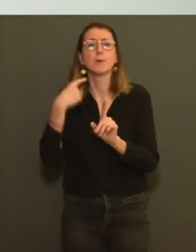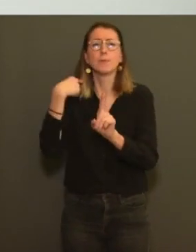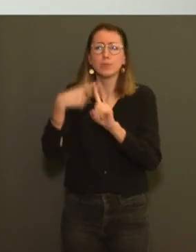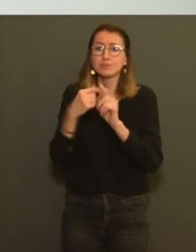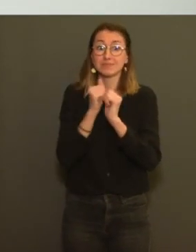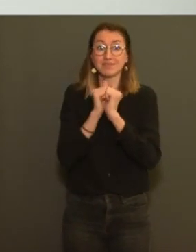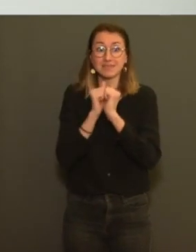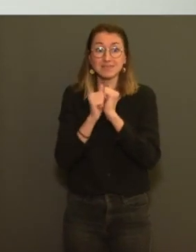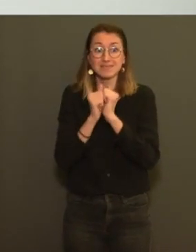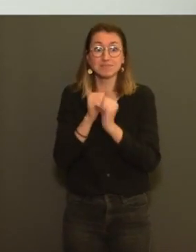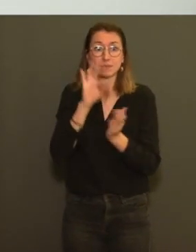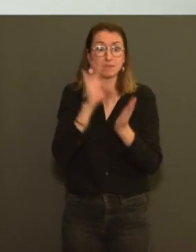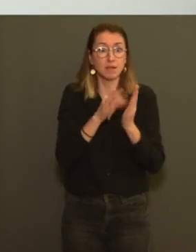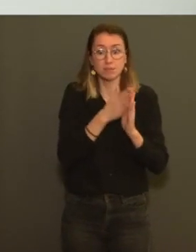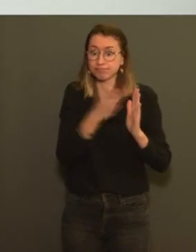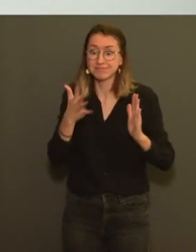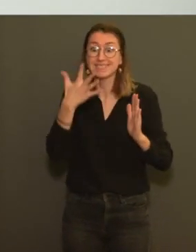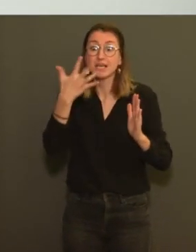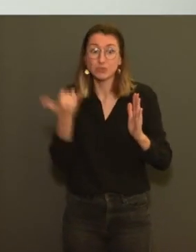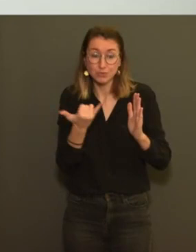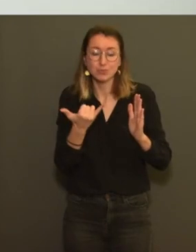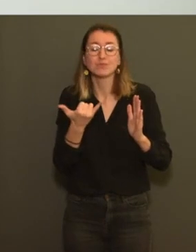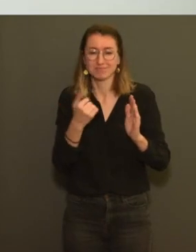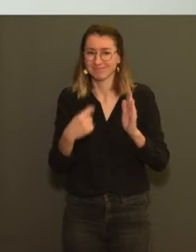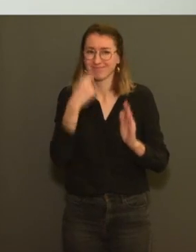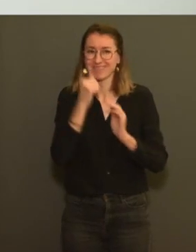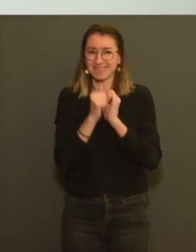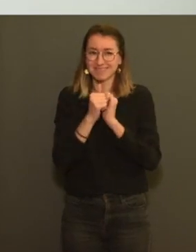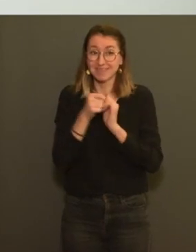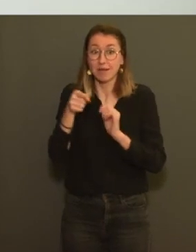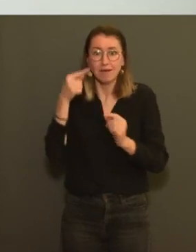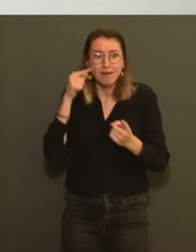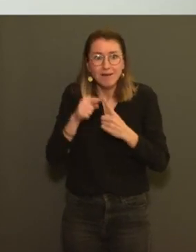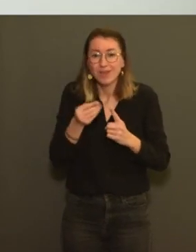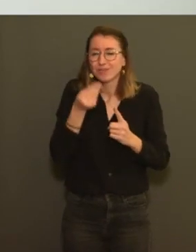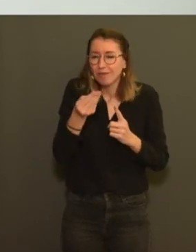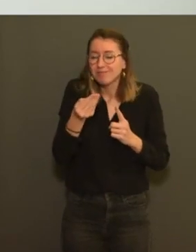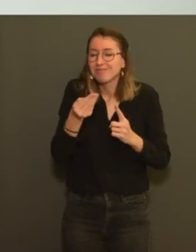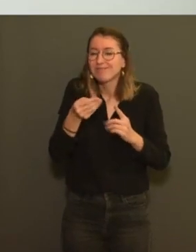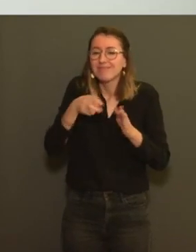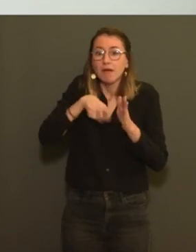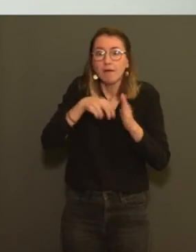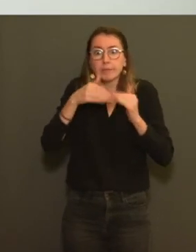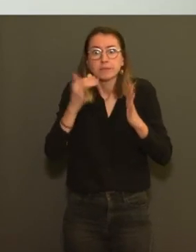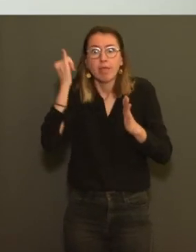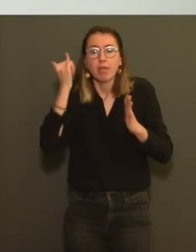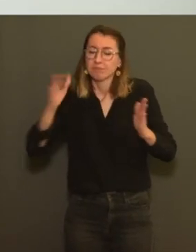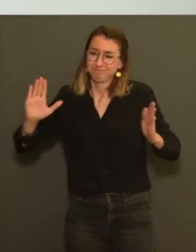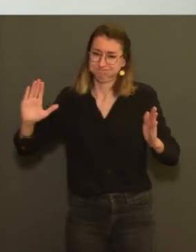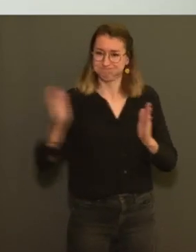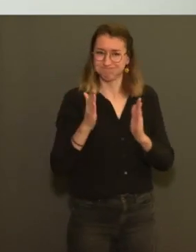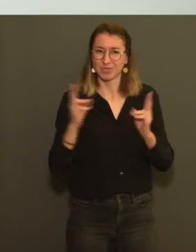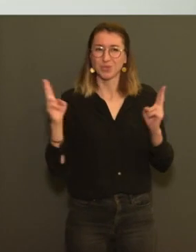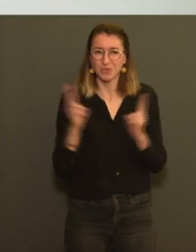de raccourcir les choses, ce n'était pas une sécurité absolue et on demandait de toute façon aux personnes de respecter encore pendant